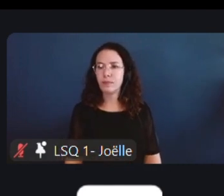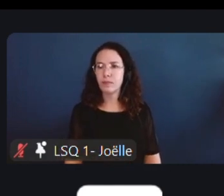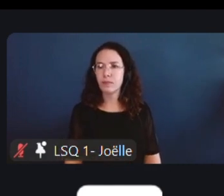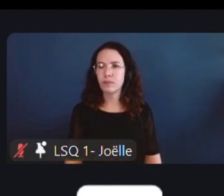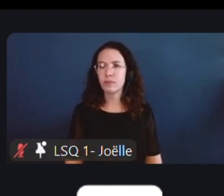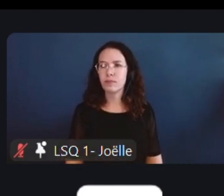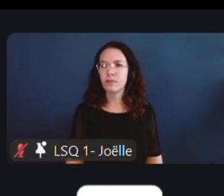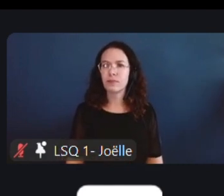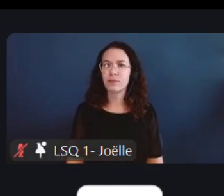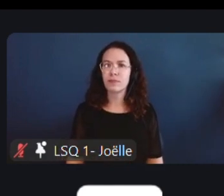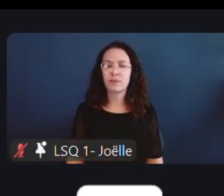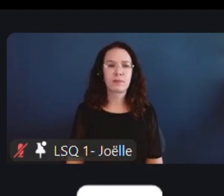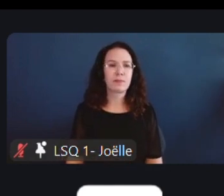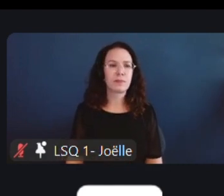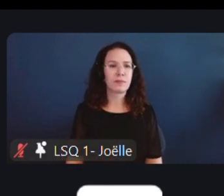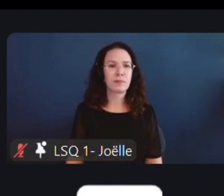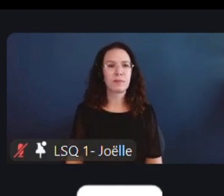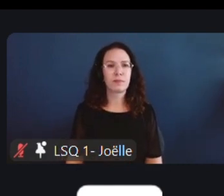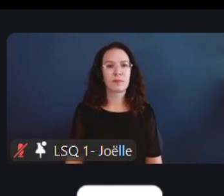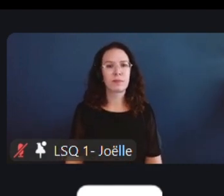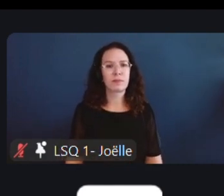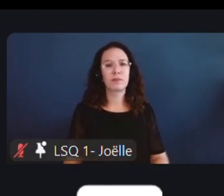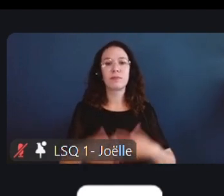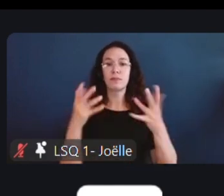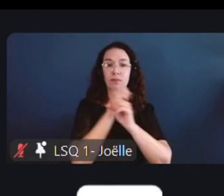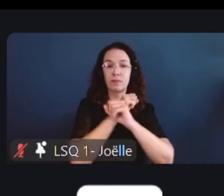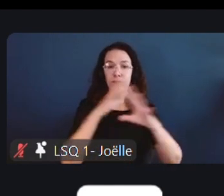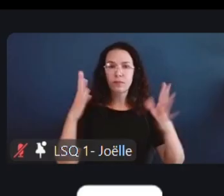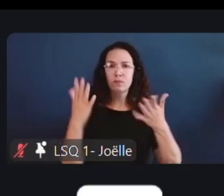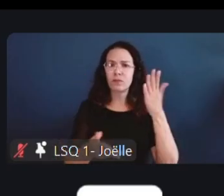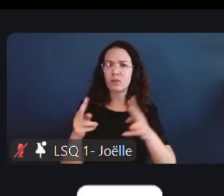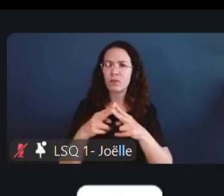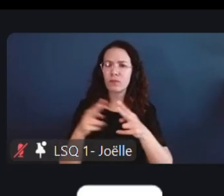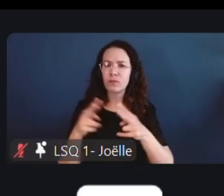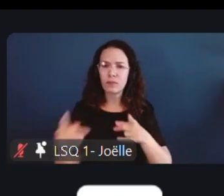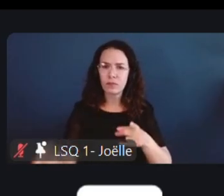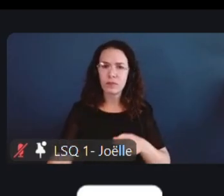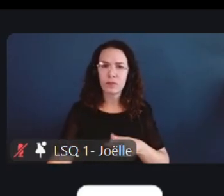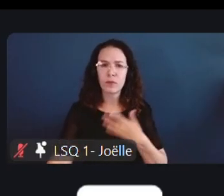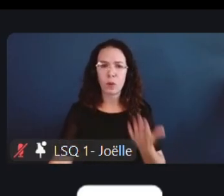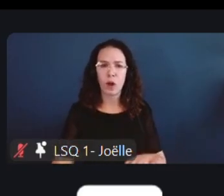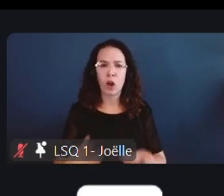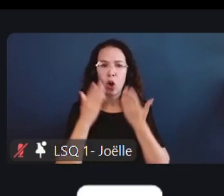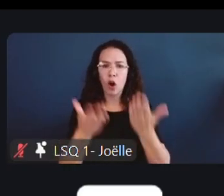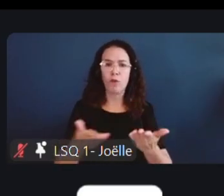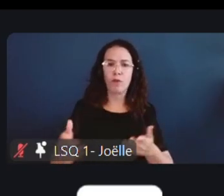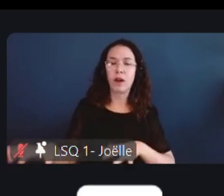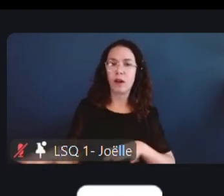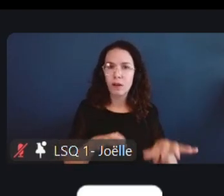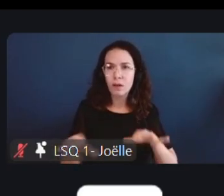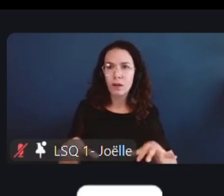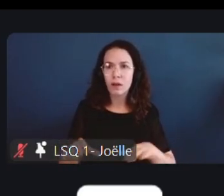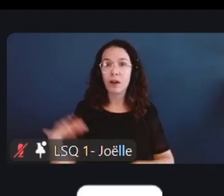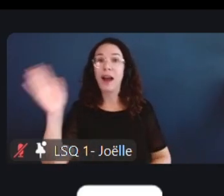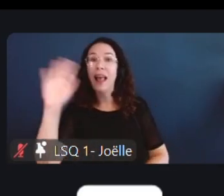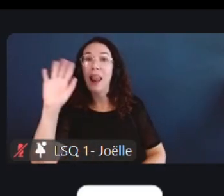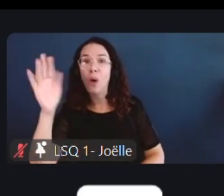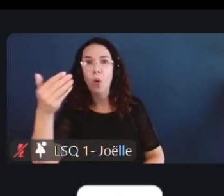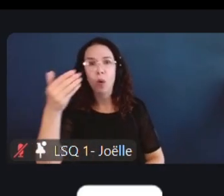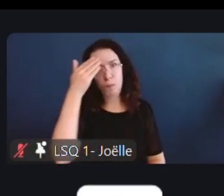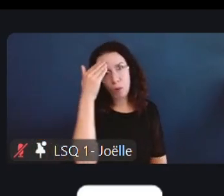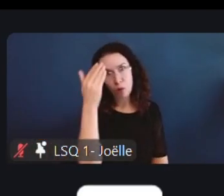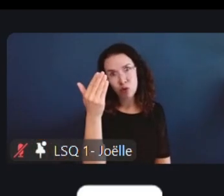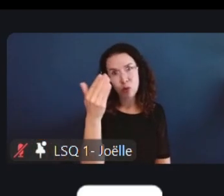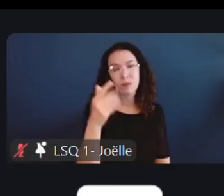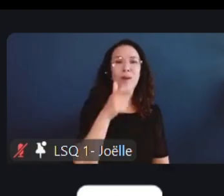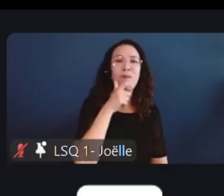Pour répondre à ces enjeux, on propose d'élargir un concept que vous connaissez peut-être, l'offre active, le Hello Bonjour.